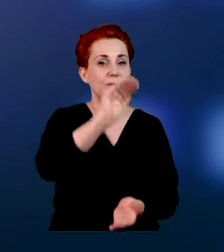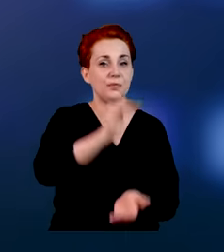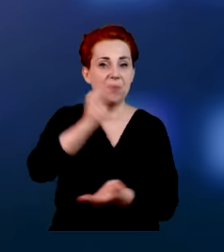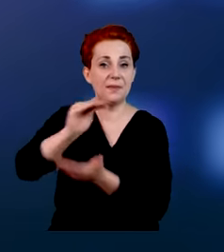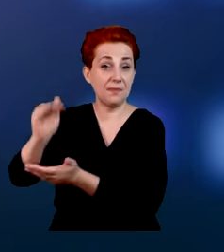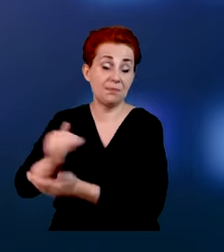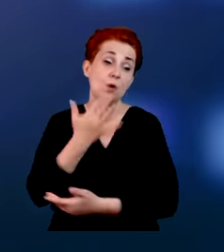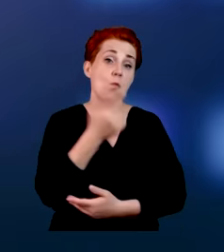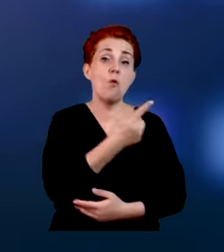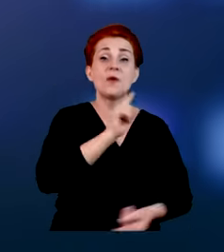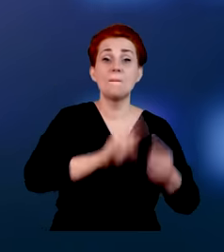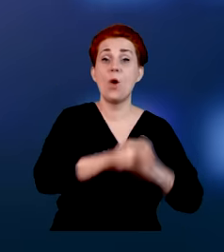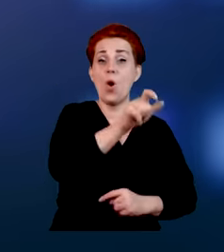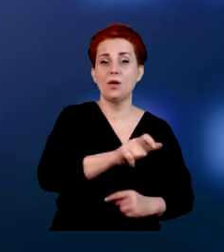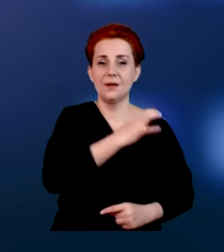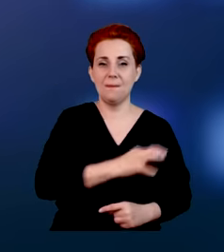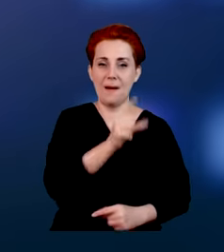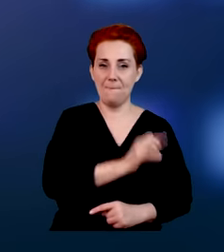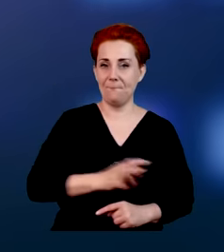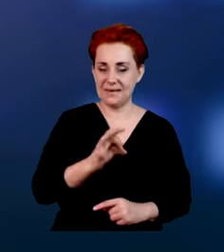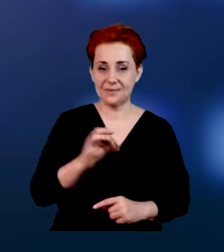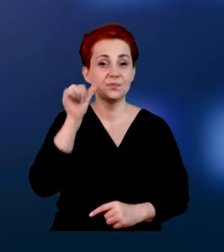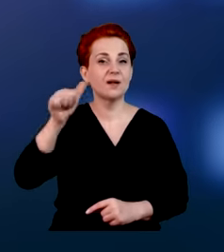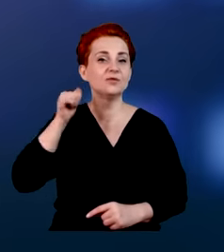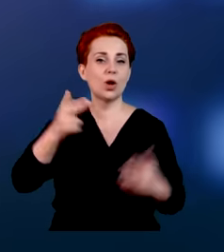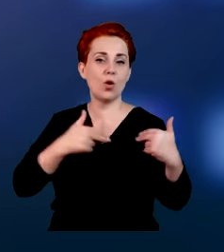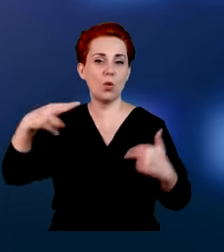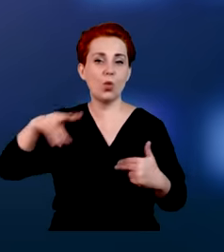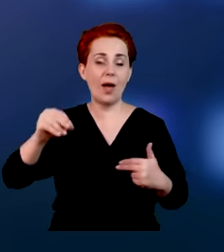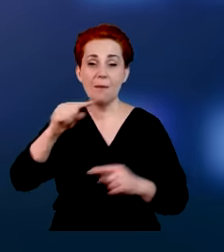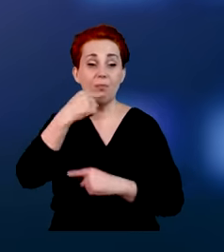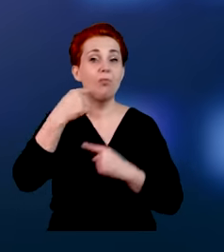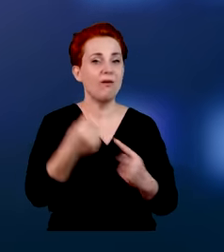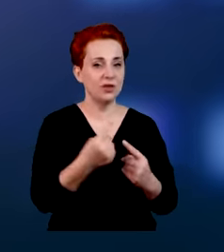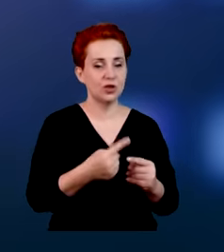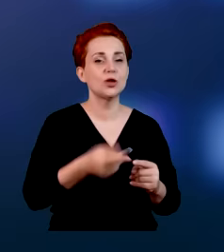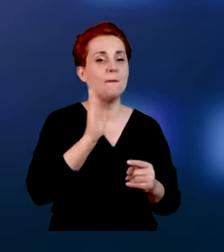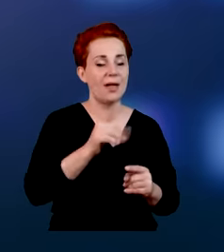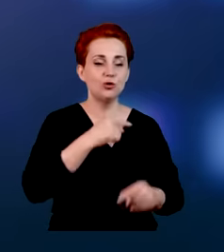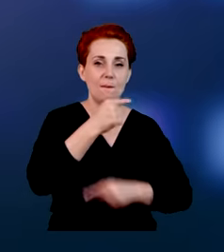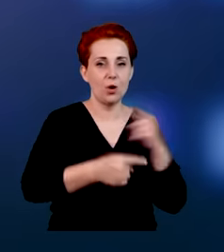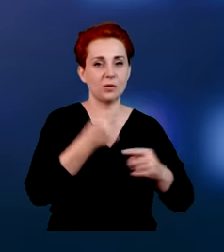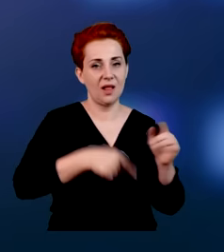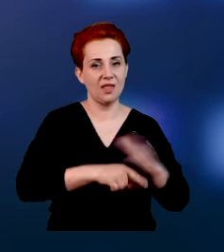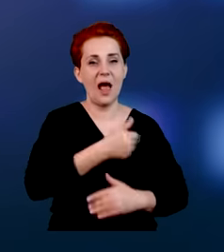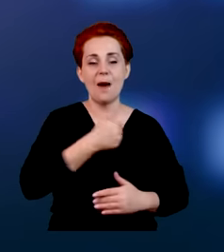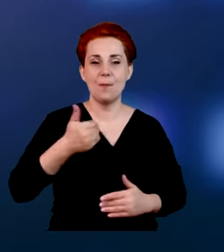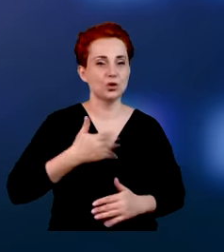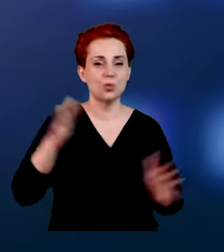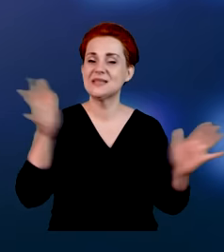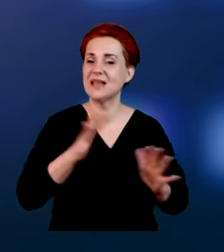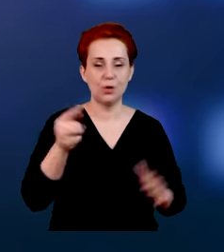politycy Prawa i Sprawiedliwości wczoraj Komisja Europejska przekazała że zamierza objąć procedurą nadmiernego deficytu